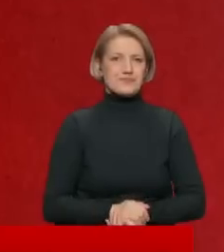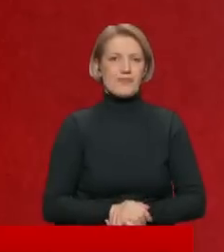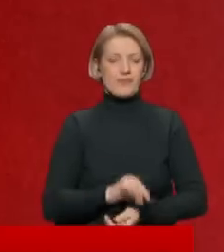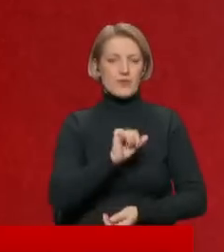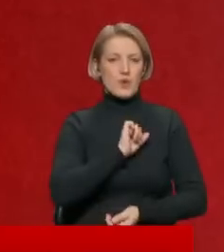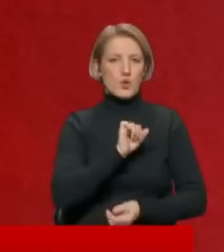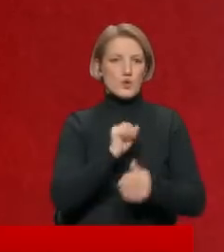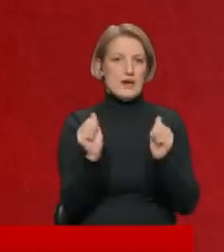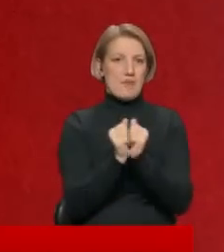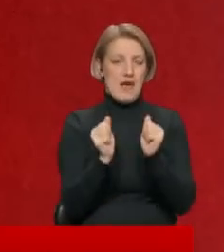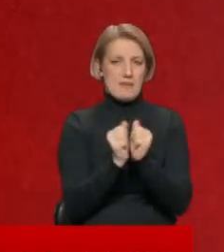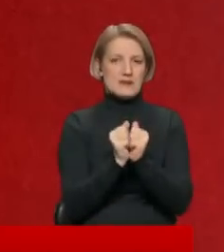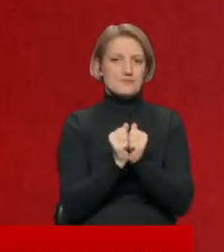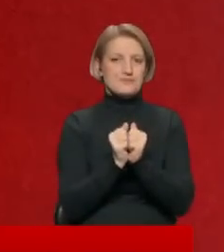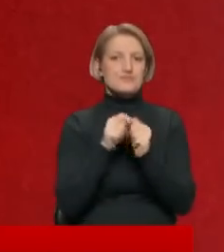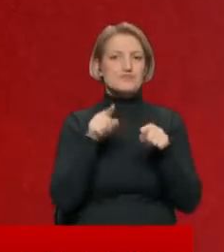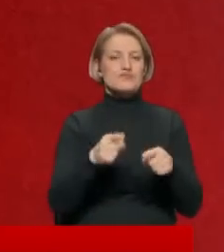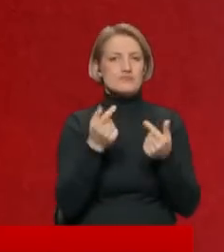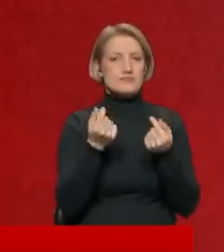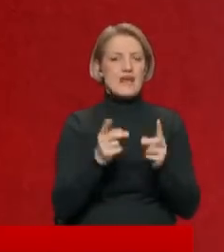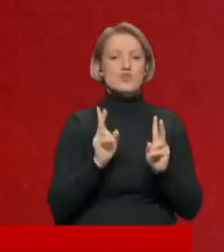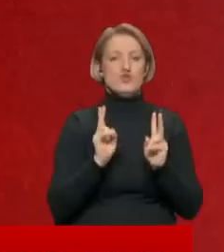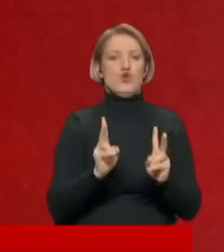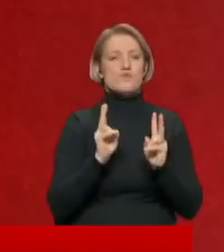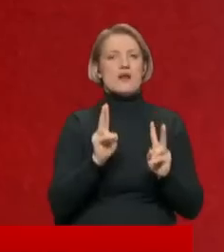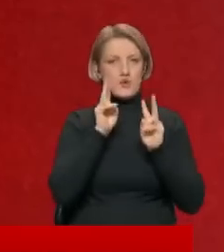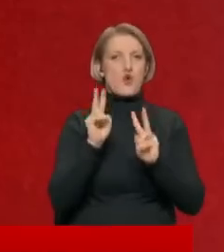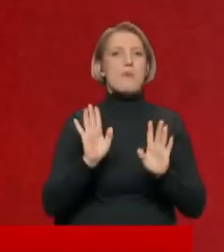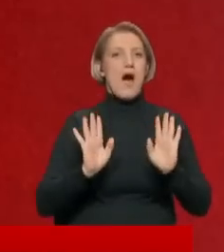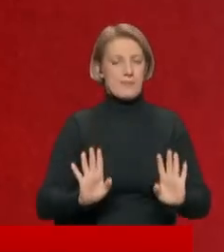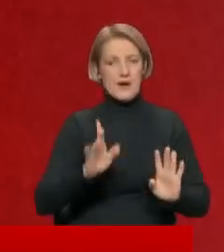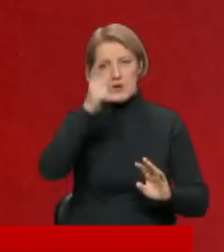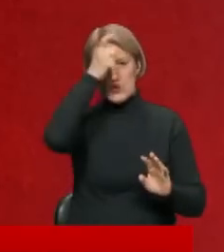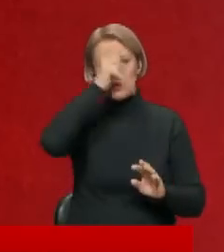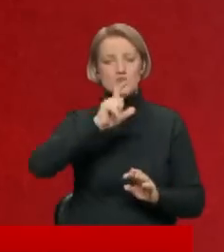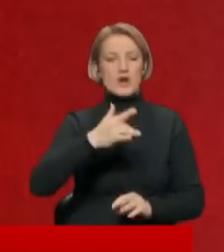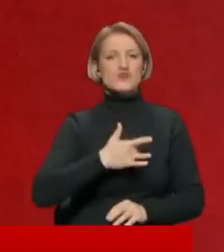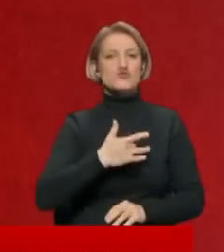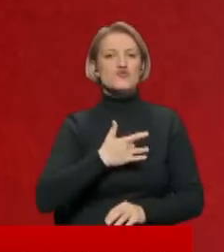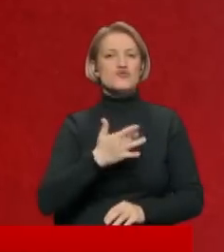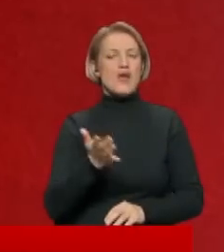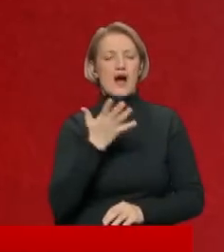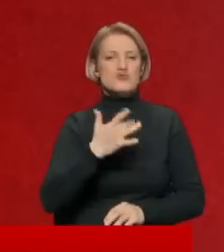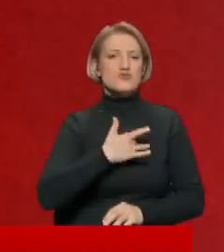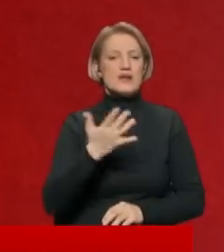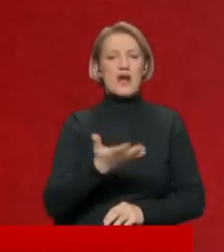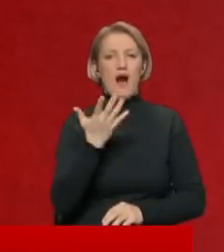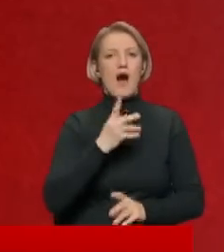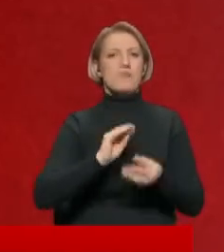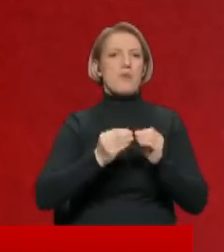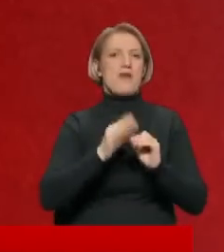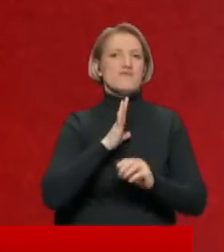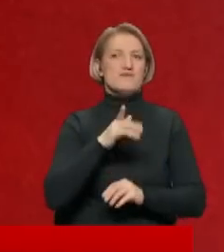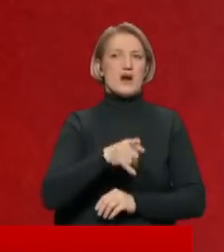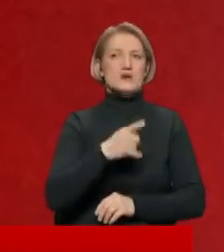korkuyla beraber bunu biraz normal karşılıyorum ama Türkiye'nin çok can alıcı meseleleri var Can yakıcı meseleleri